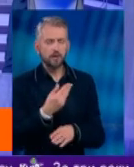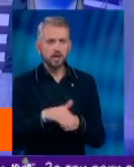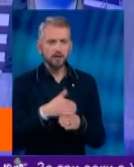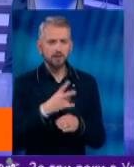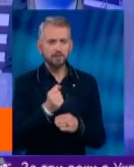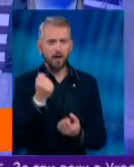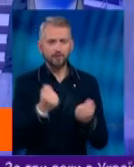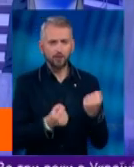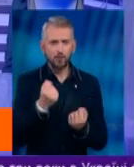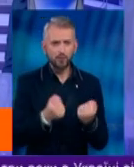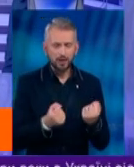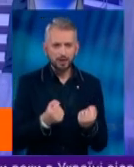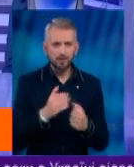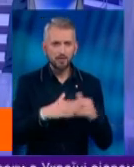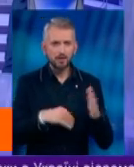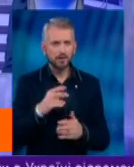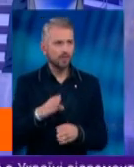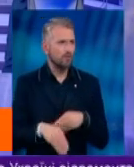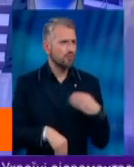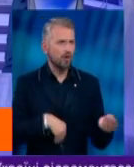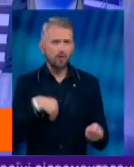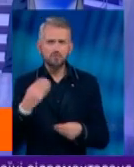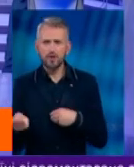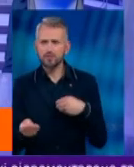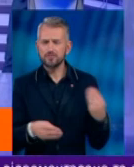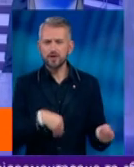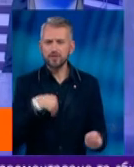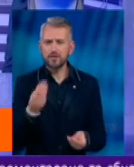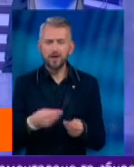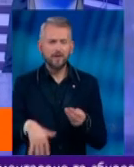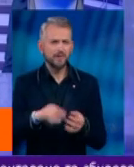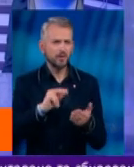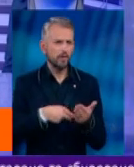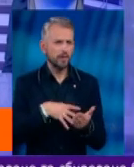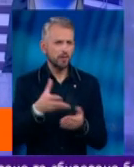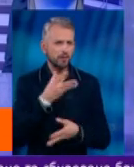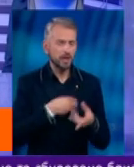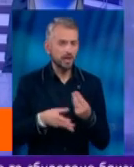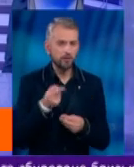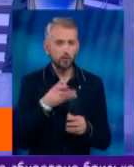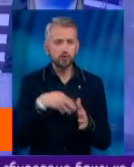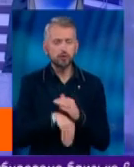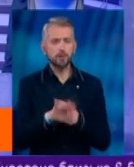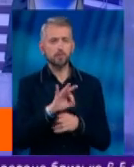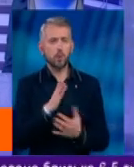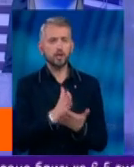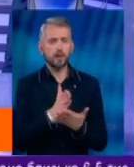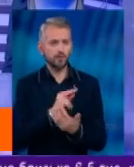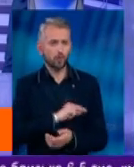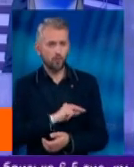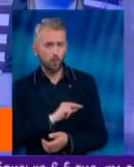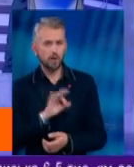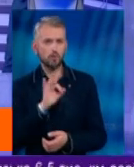ті ж автомобілі, ну, практично наліво і направо. Так? Майже всі довідки були фіктивними, в тому числі про наявність роботи